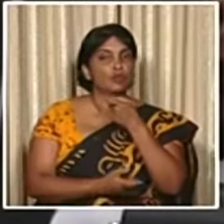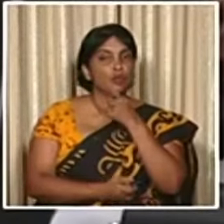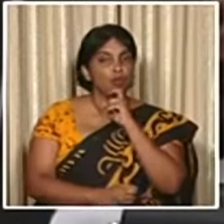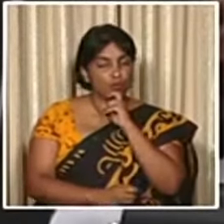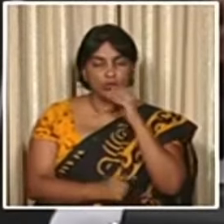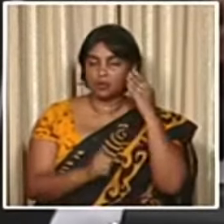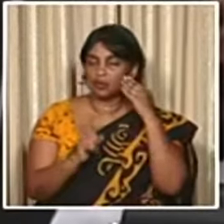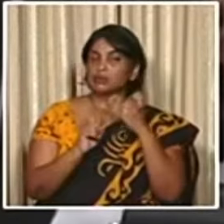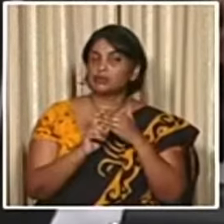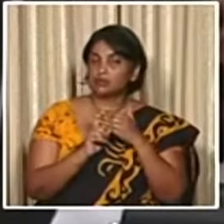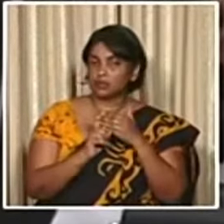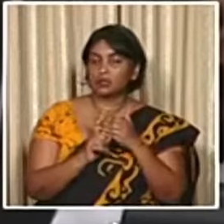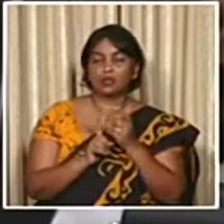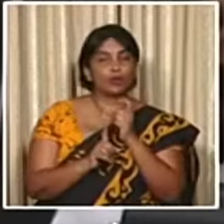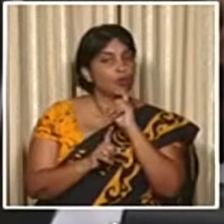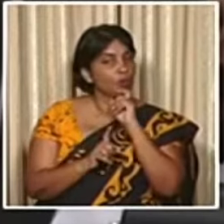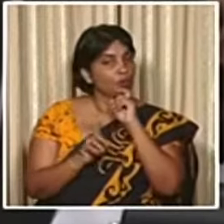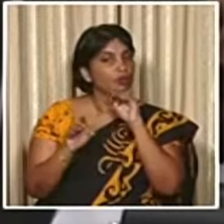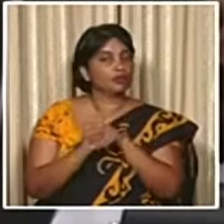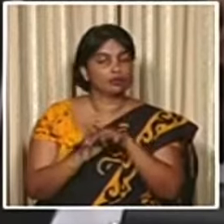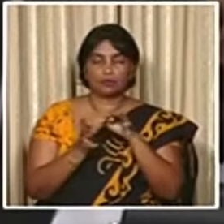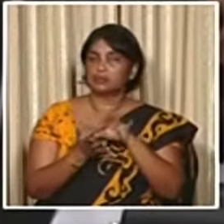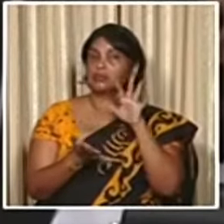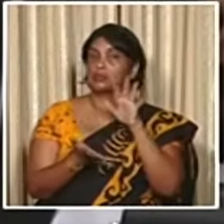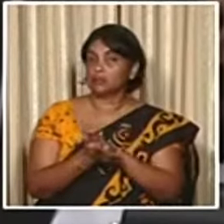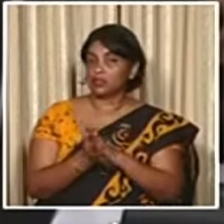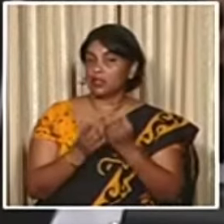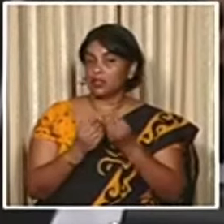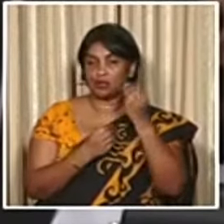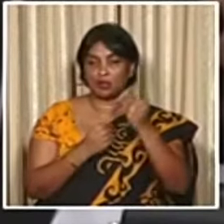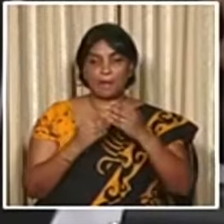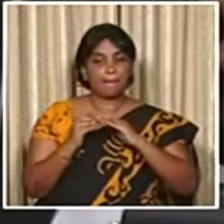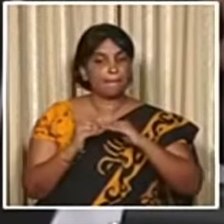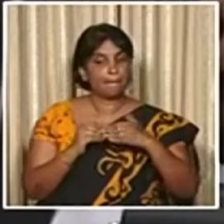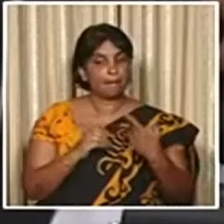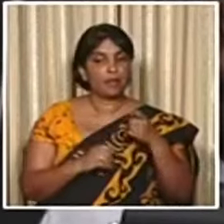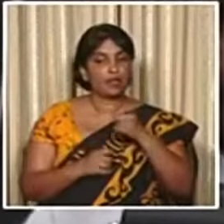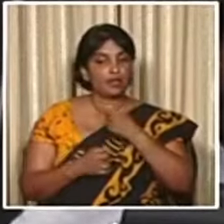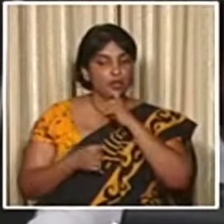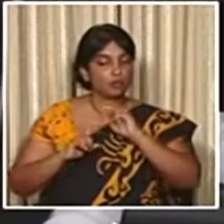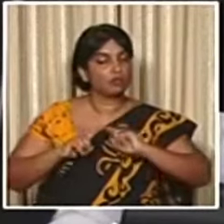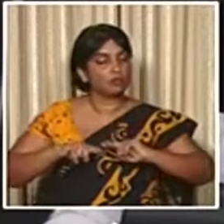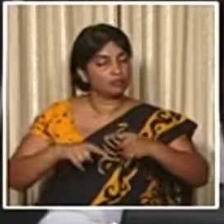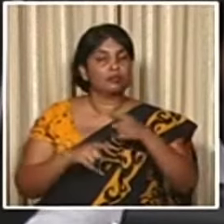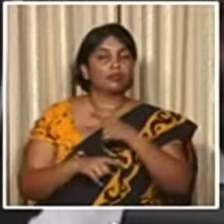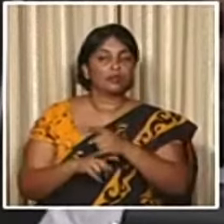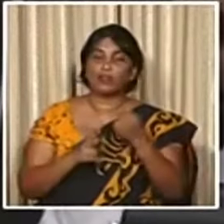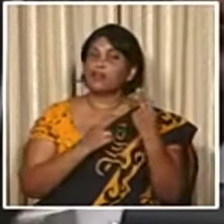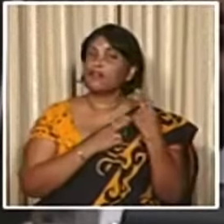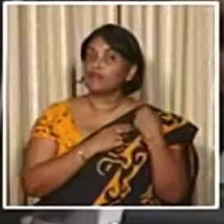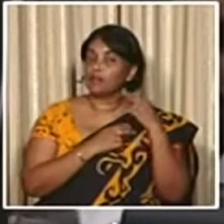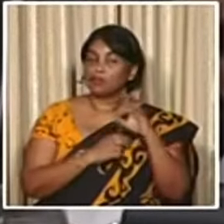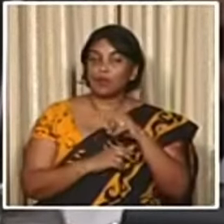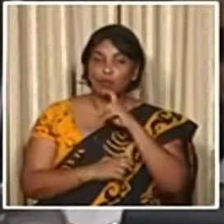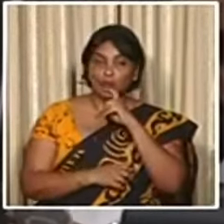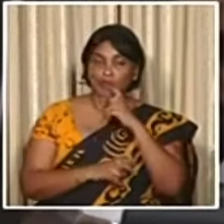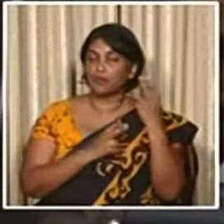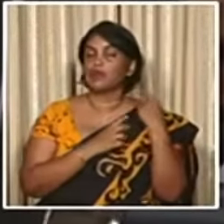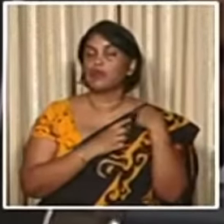නඩුවක් සම්බන්ධයෙන් අධිකරණය නඩු තීන්දුවක් දුන්නට පස්සේ ඒ නඩු තීන්දුවට බැඳී සිටින්නේ ඒ